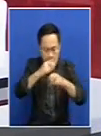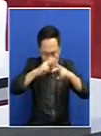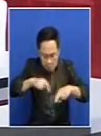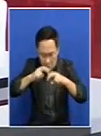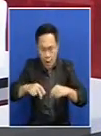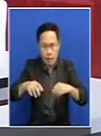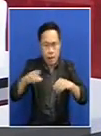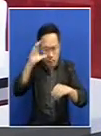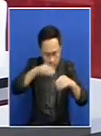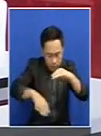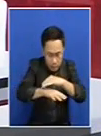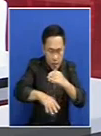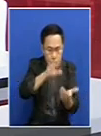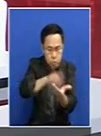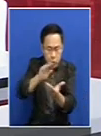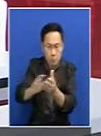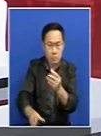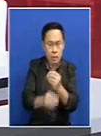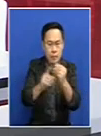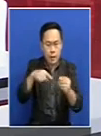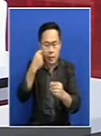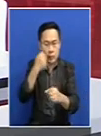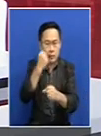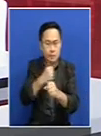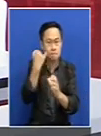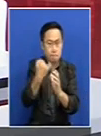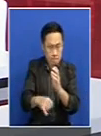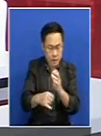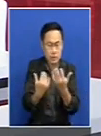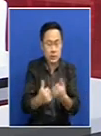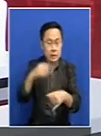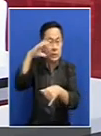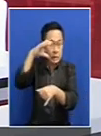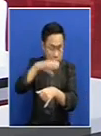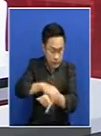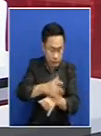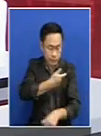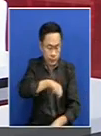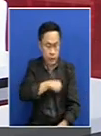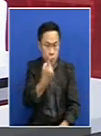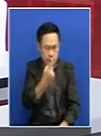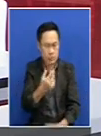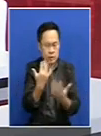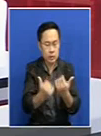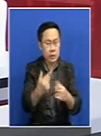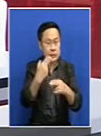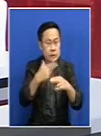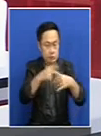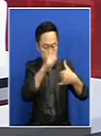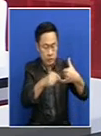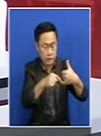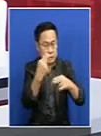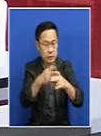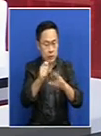ที่เร่งหาหลักฐานมาเพื่อหาตัวผู้ที่กระทำผิดมาลงโทษให้ได้ตอนนี้นะคะทางตำรวจก็ปักใจเชื่อว่านายอาตูนี่แหละค่ะ